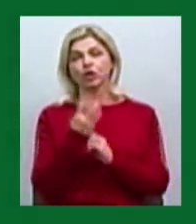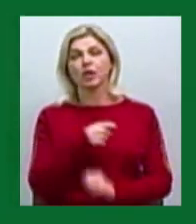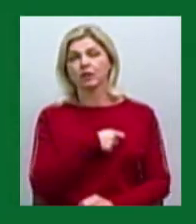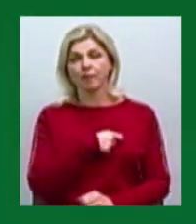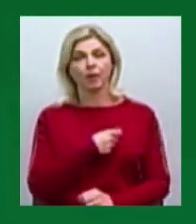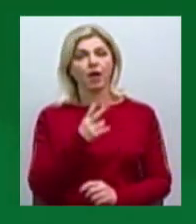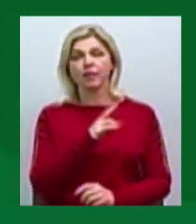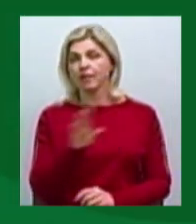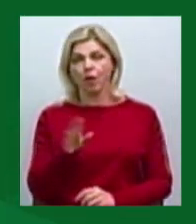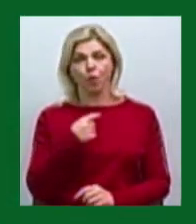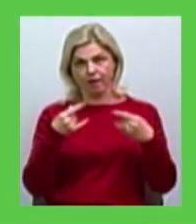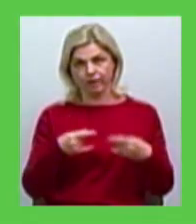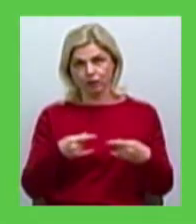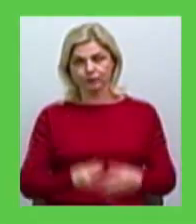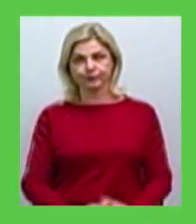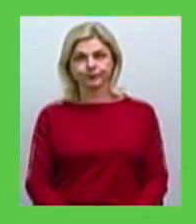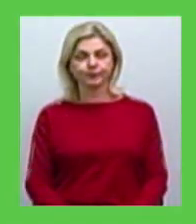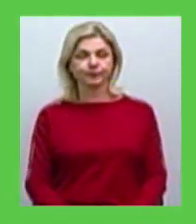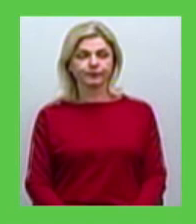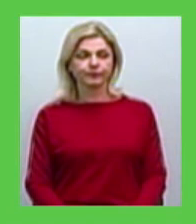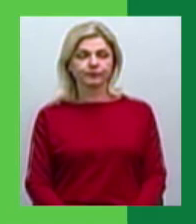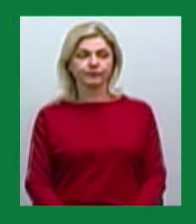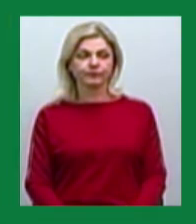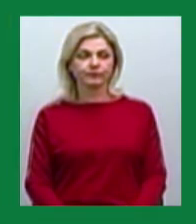не проголосували.